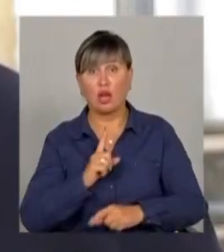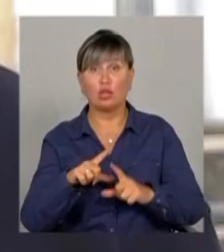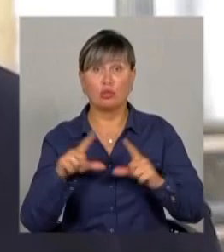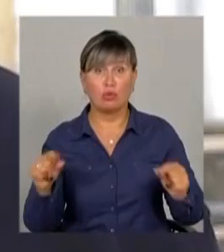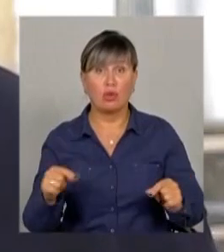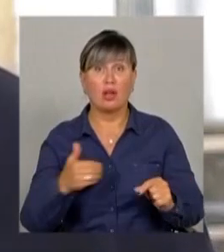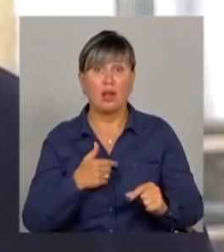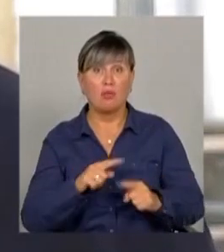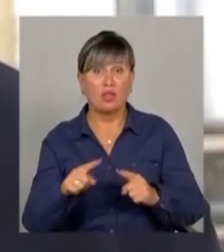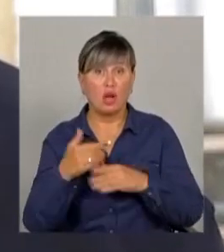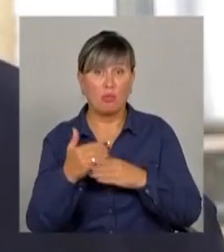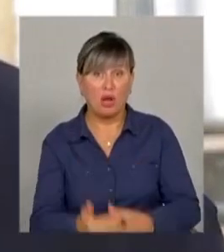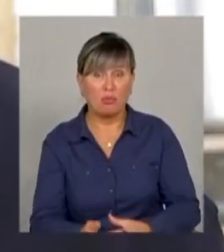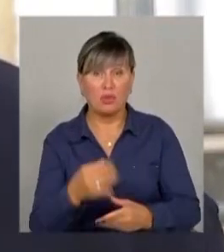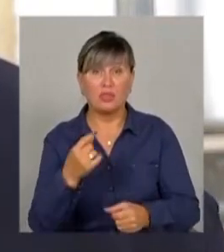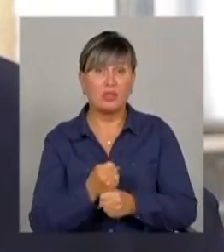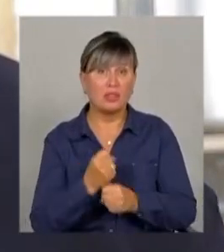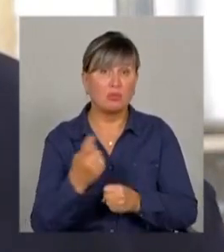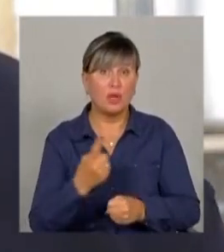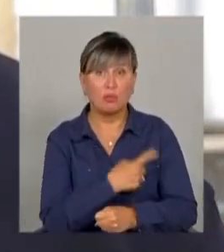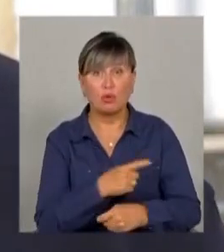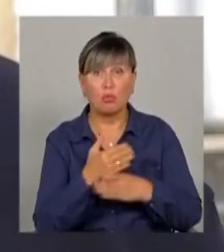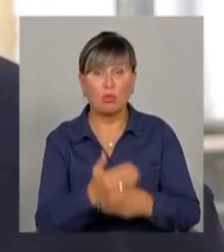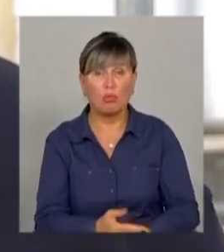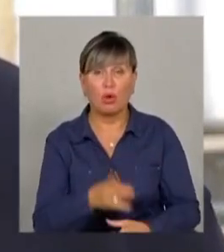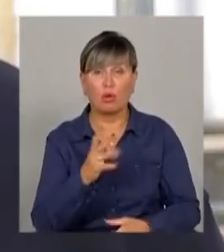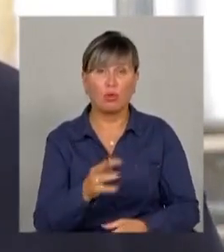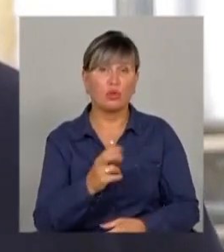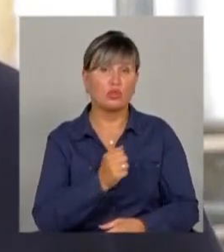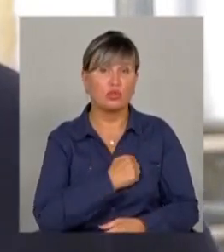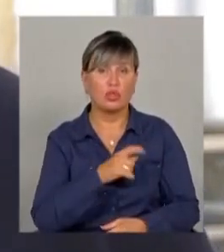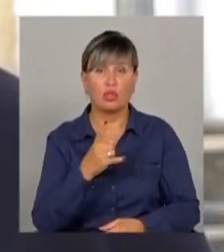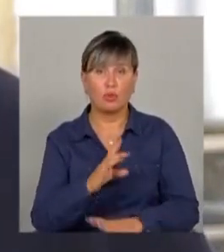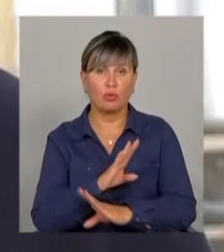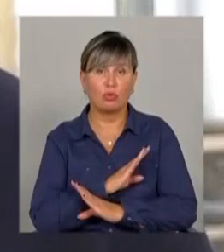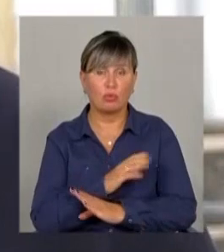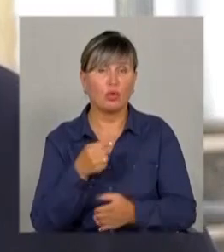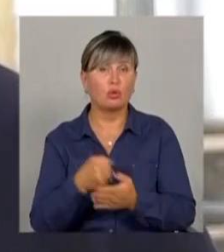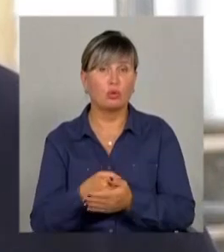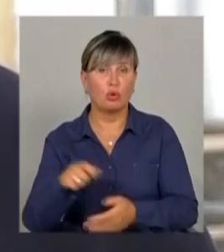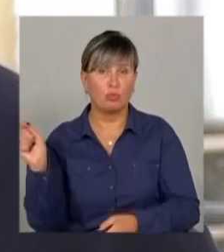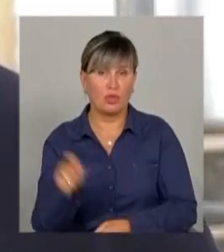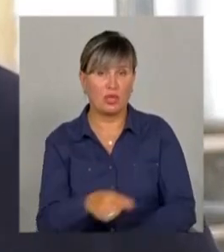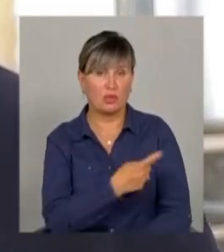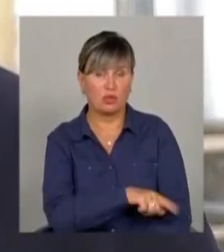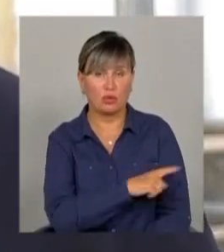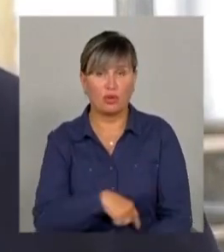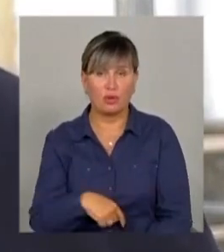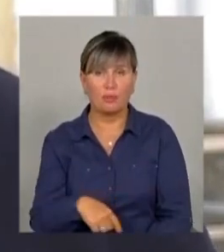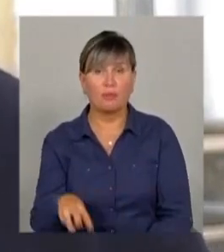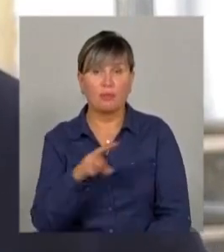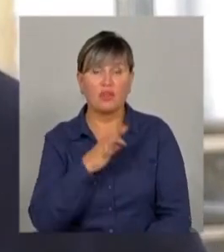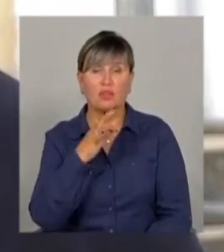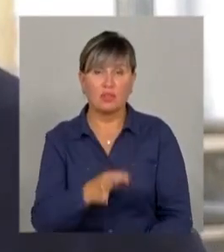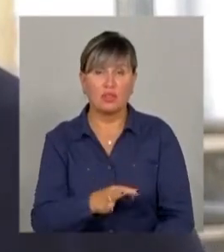школы пытались ему помочь и оказать первую медицинскую помощь Но к сожалению ребенок скончался до приезда бригады скорой помощи мы